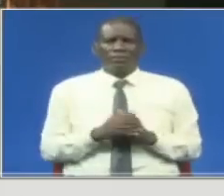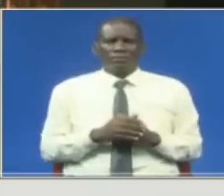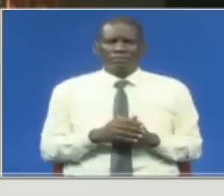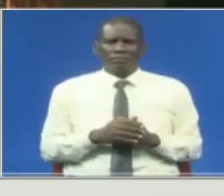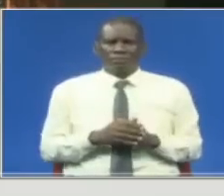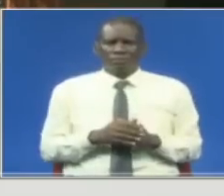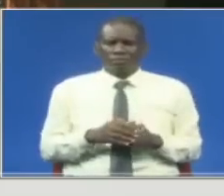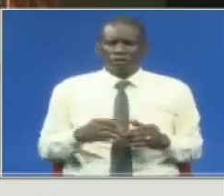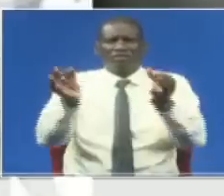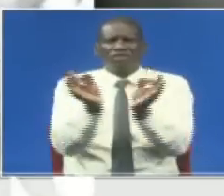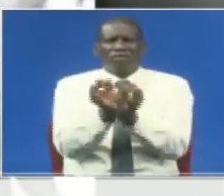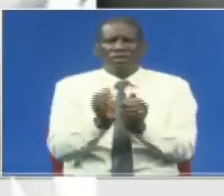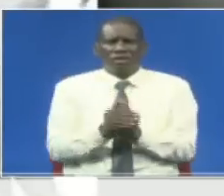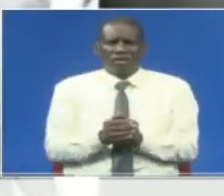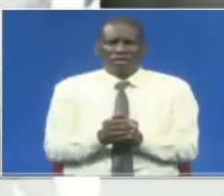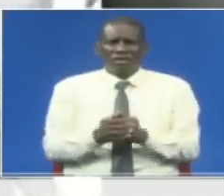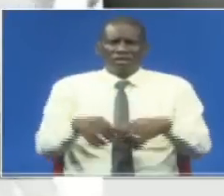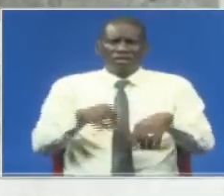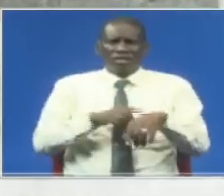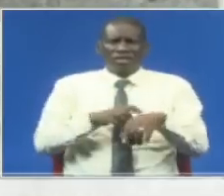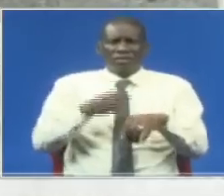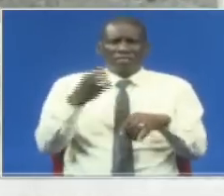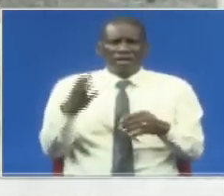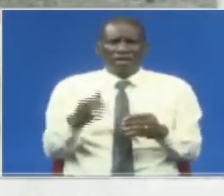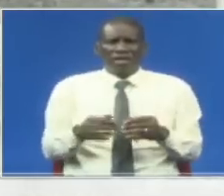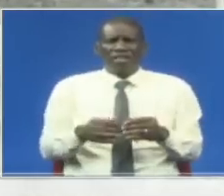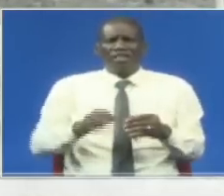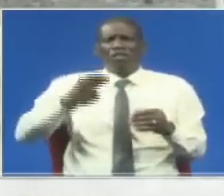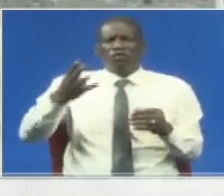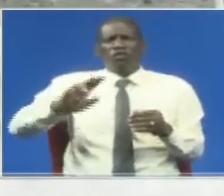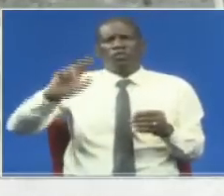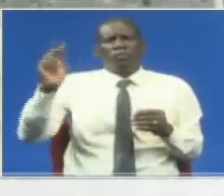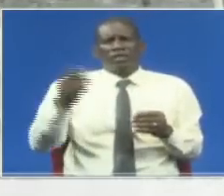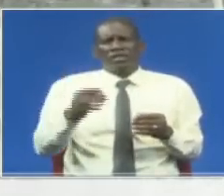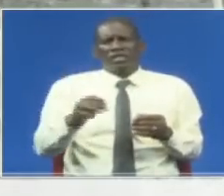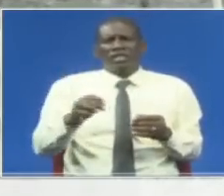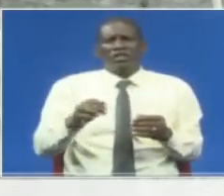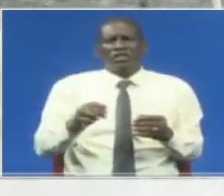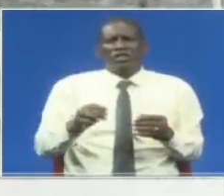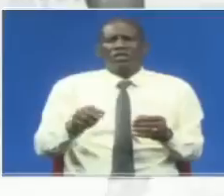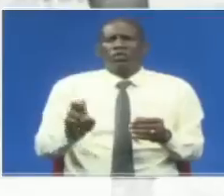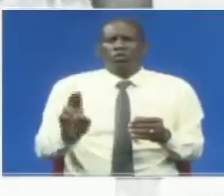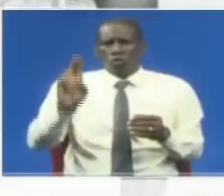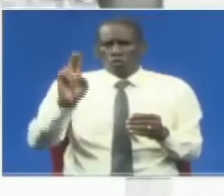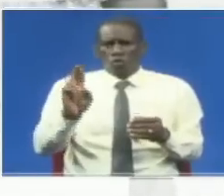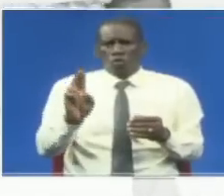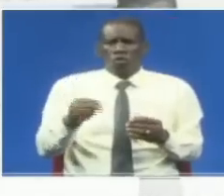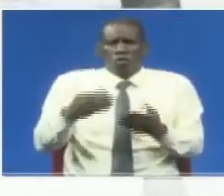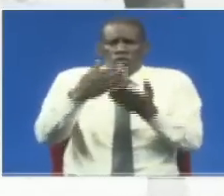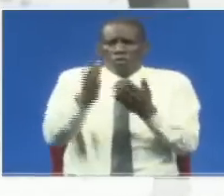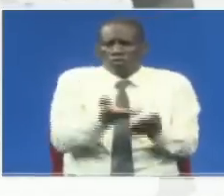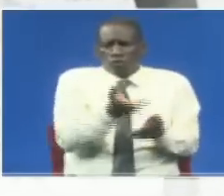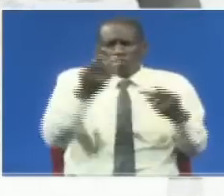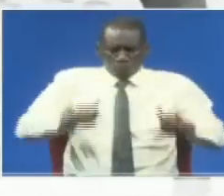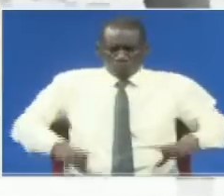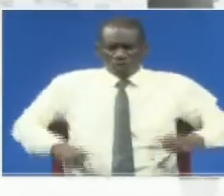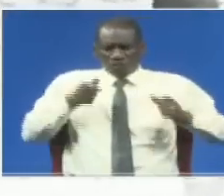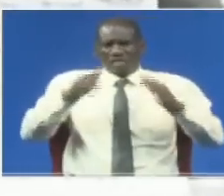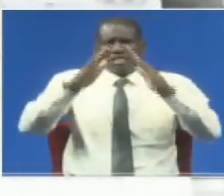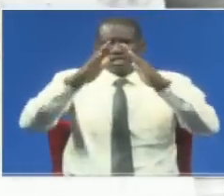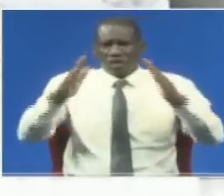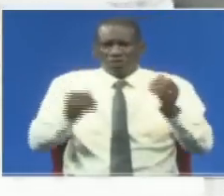Katika uwanja huu kuna sima akiwa kinda, rais wa nne wa Jamhuri ya Kenya Uhuru Muigai Kenyatta alikuwa mmoja walioishi katika jumba. Vizazi